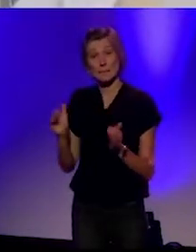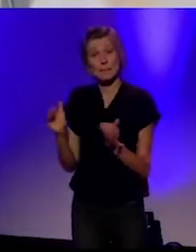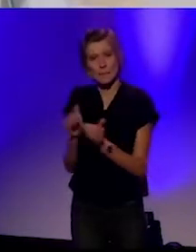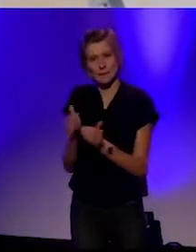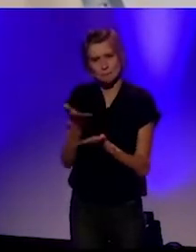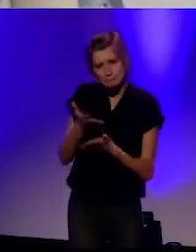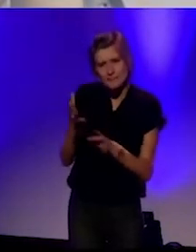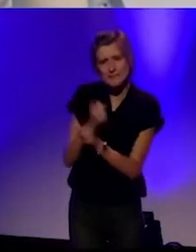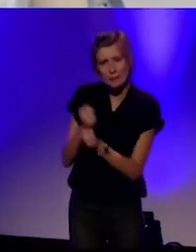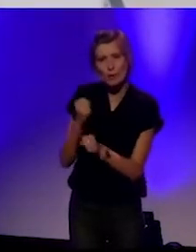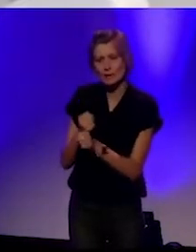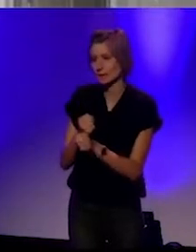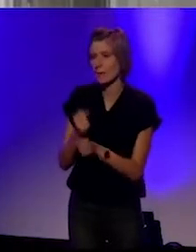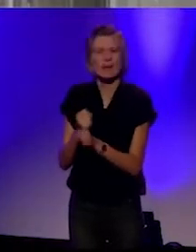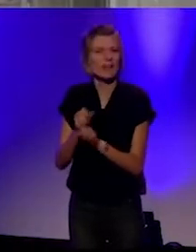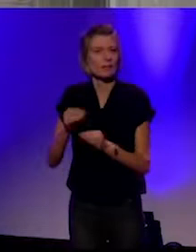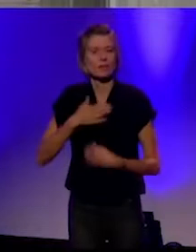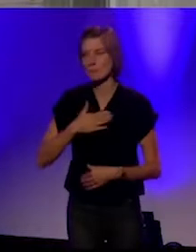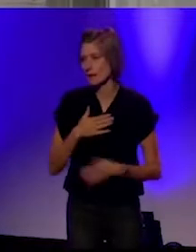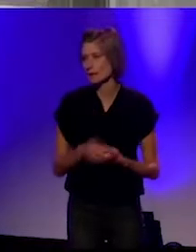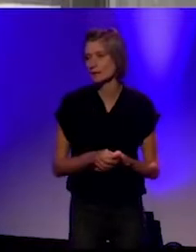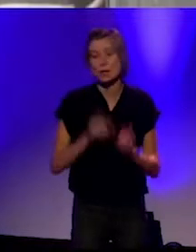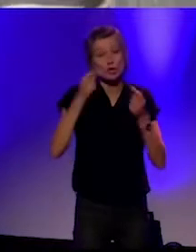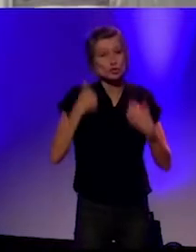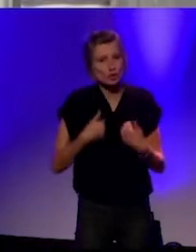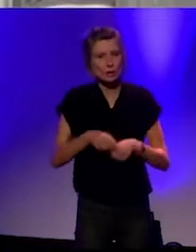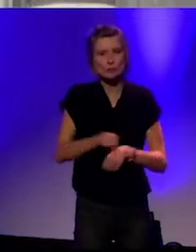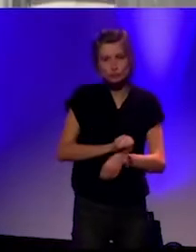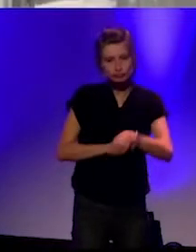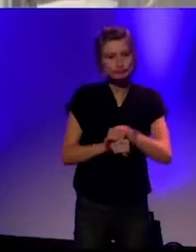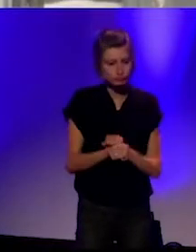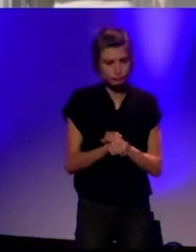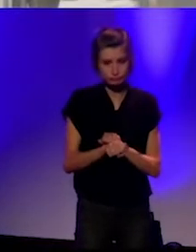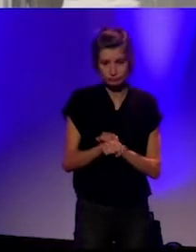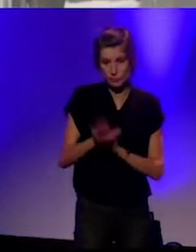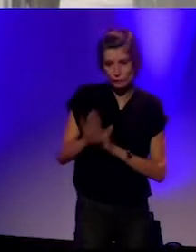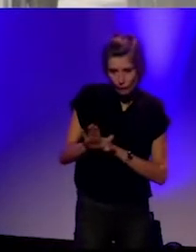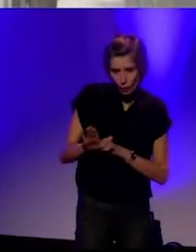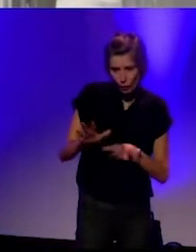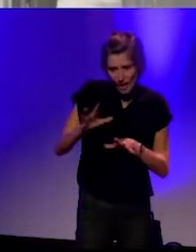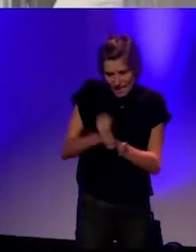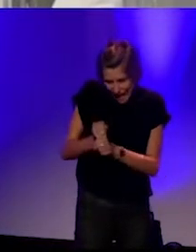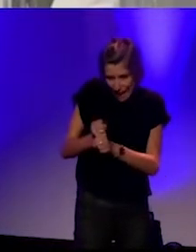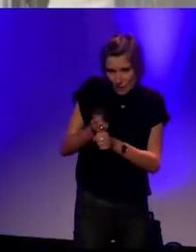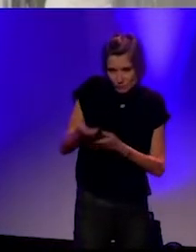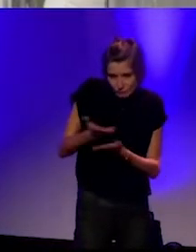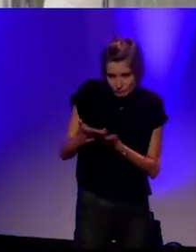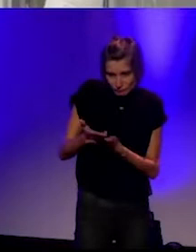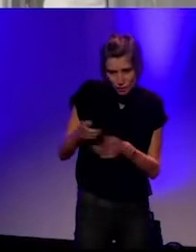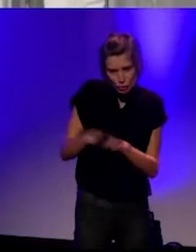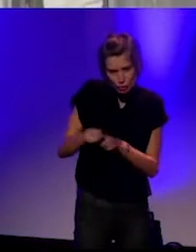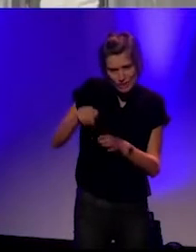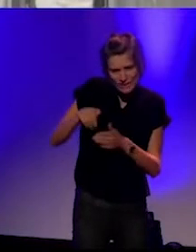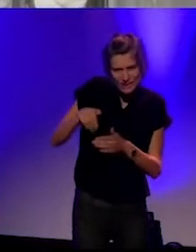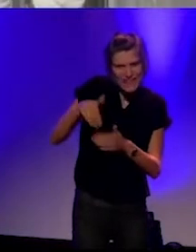gedronken. Studenten die zich engageren voor, samen met en vanuit de samenleving,